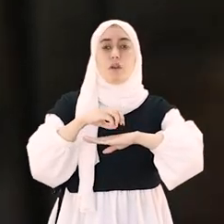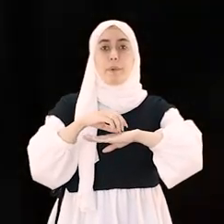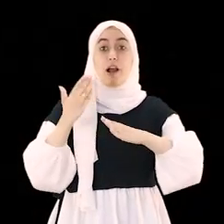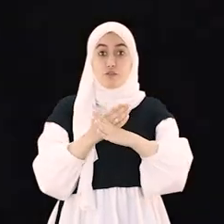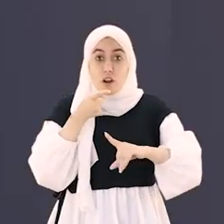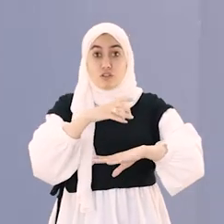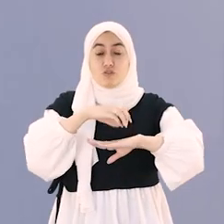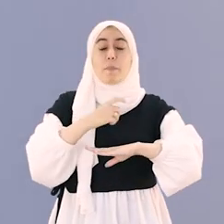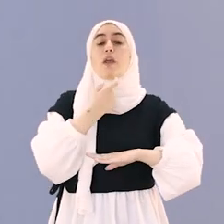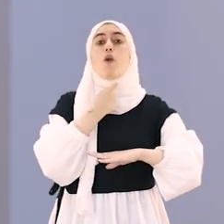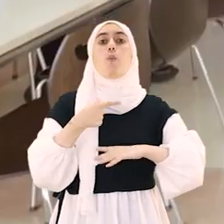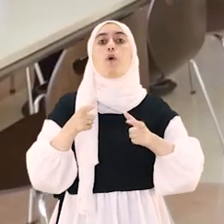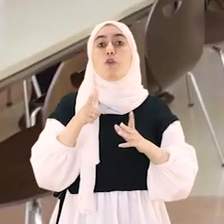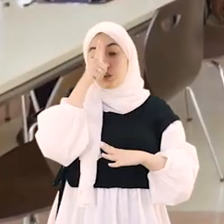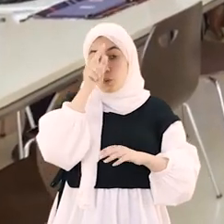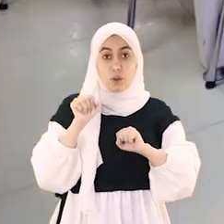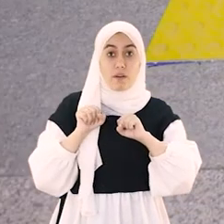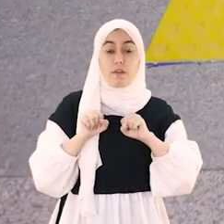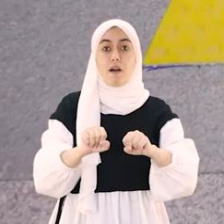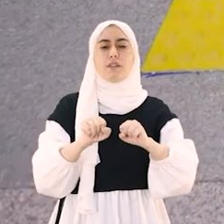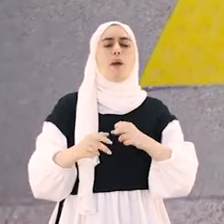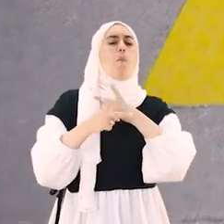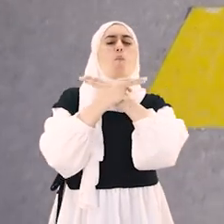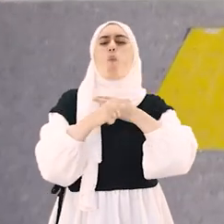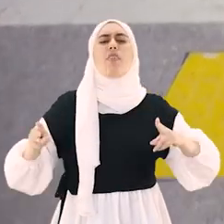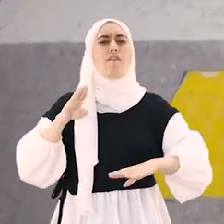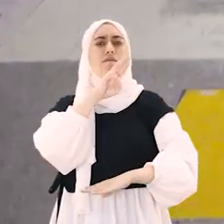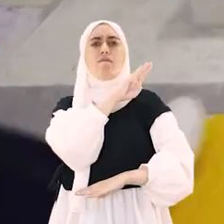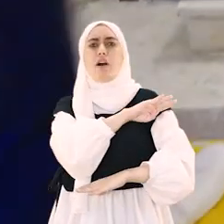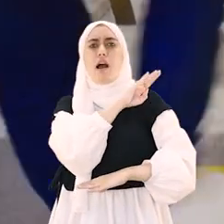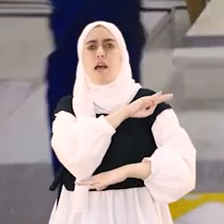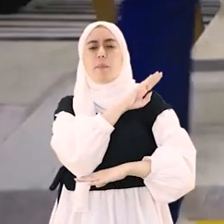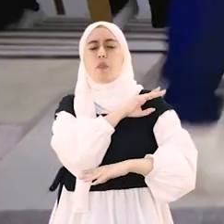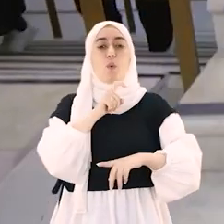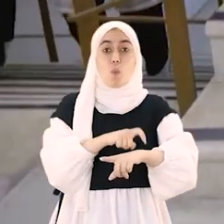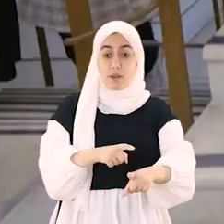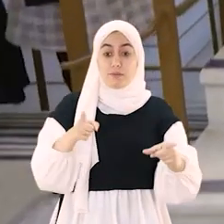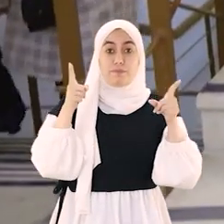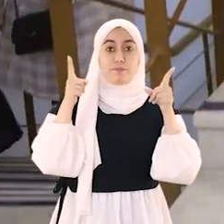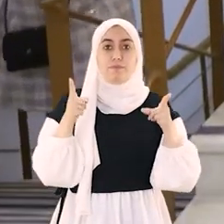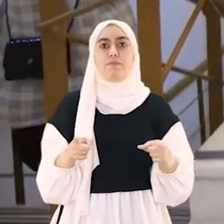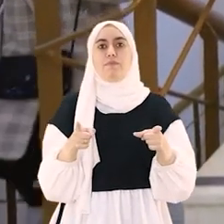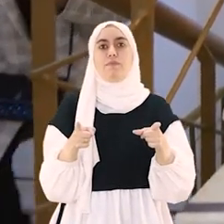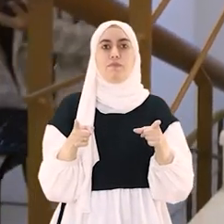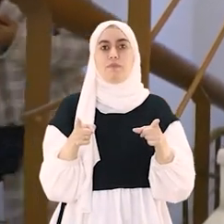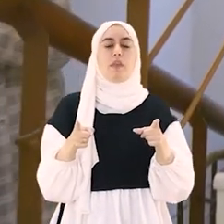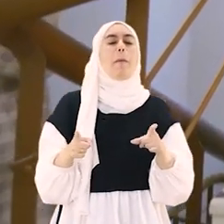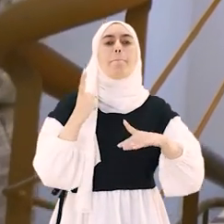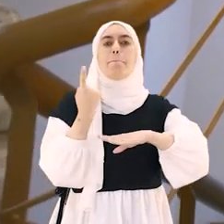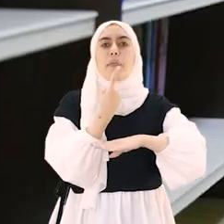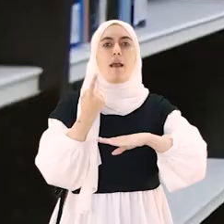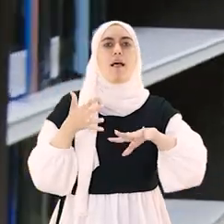لتكون جامعه العلوم والتكنولوجيا الاردنيه بمختلف خدماتها وخلال فتره زمنيه محدده